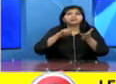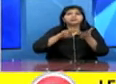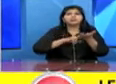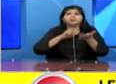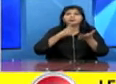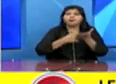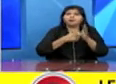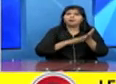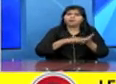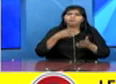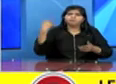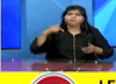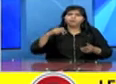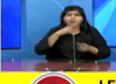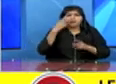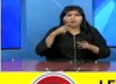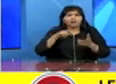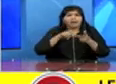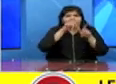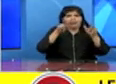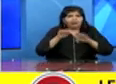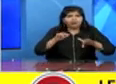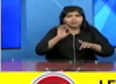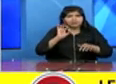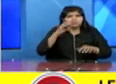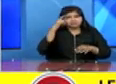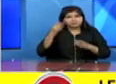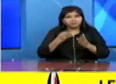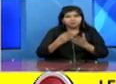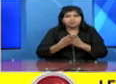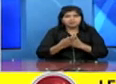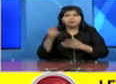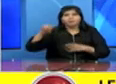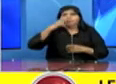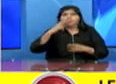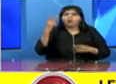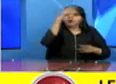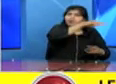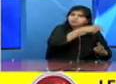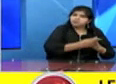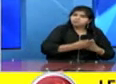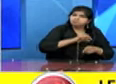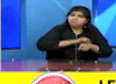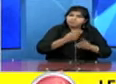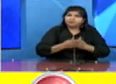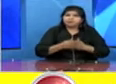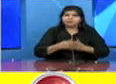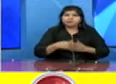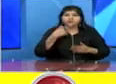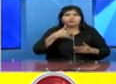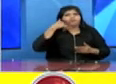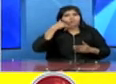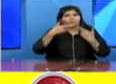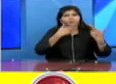गंपा तेजा जी। वैसे तो वो आईटी प्रोफेशनल हैं। आइए उनके अनुभव सुनते हैं। यस राम। नमस्ते